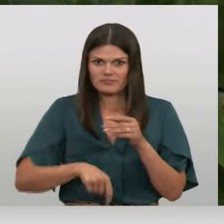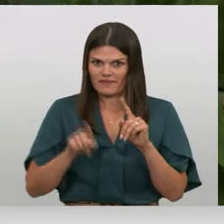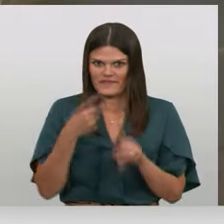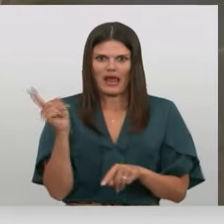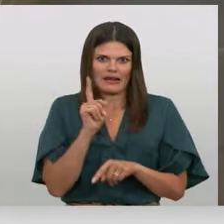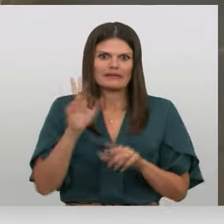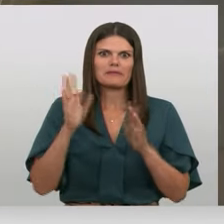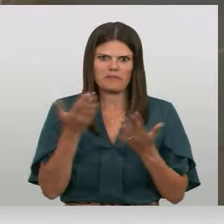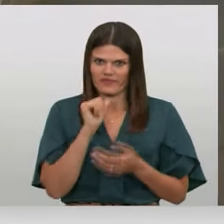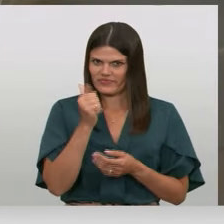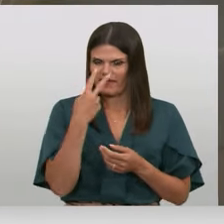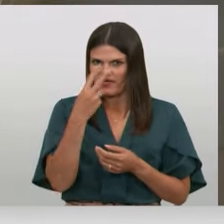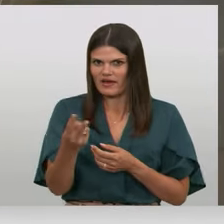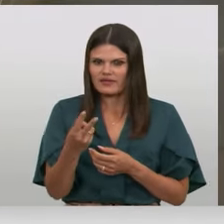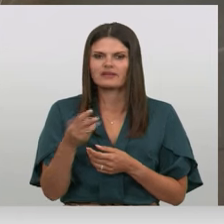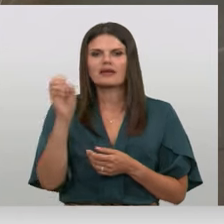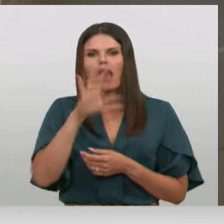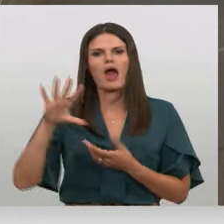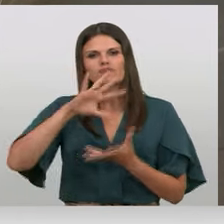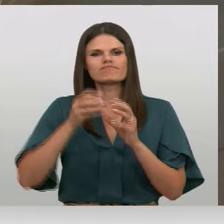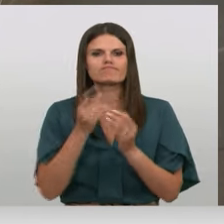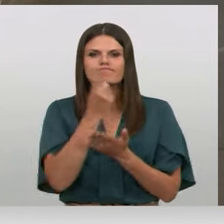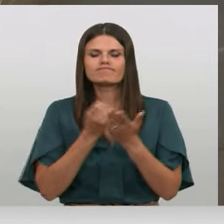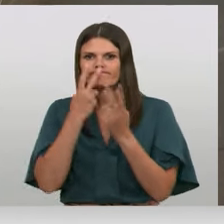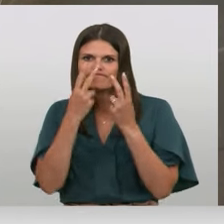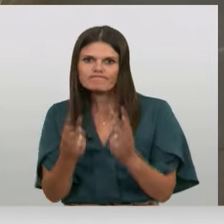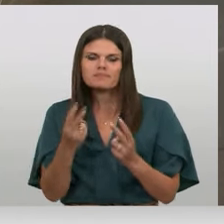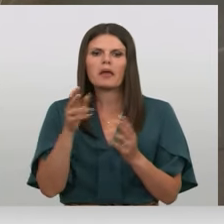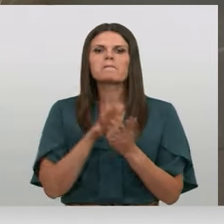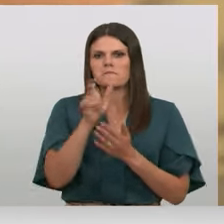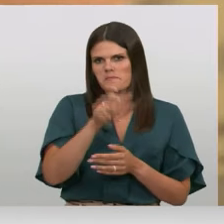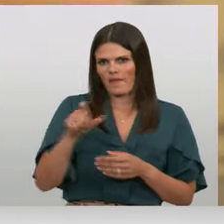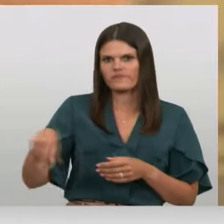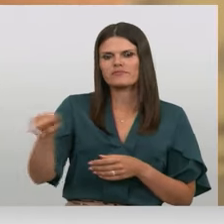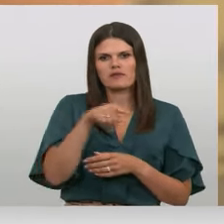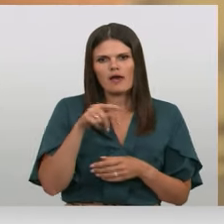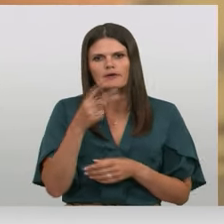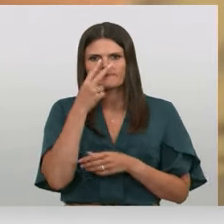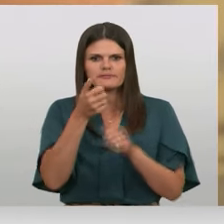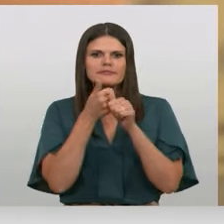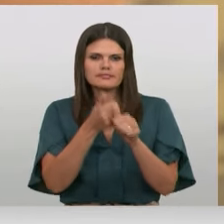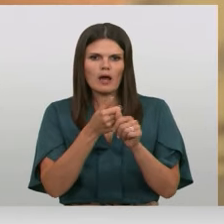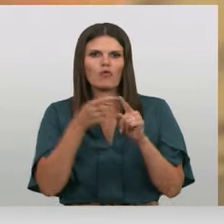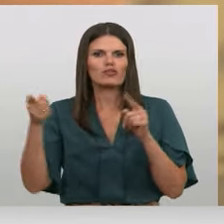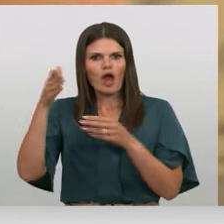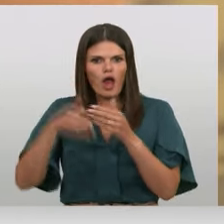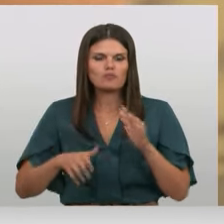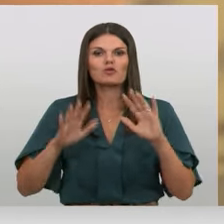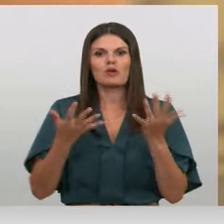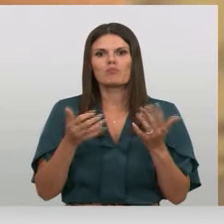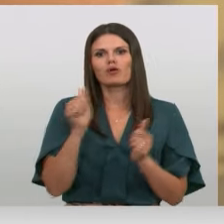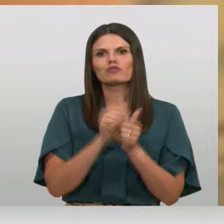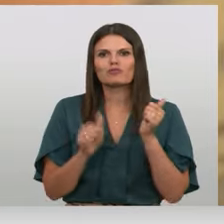ir izplatījies. Eirobarometra dati liecina, ka patērētāji pievērš uzmanību produktu derīguma termiņam, taču bieži izvēli